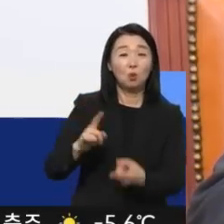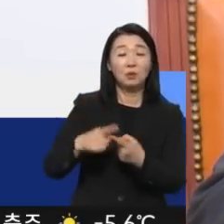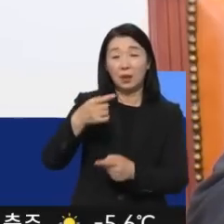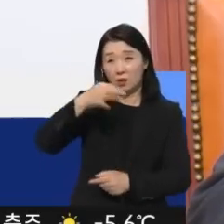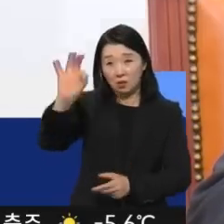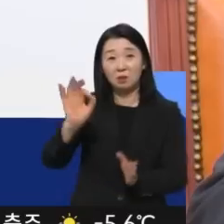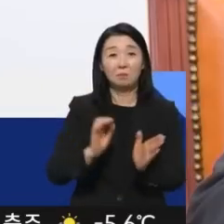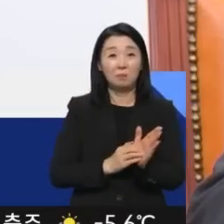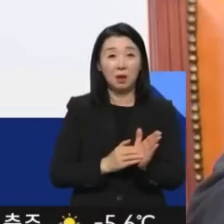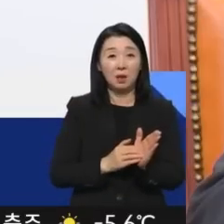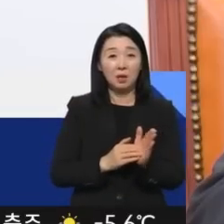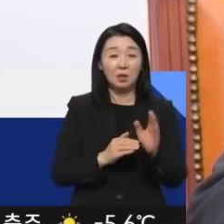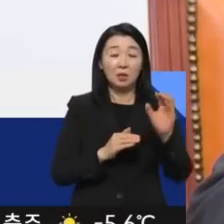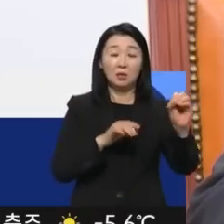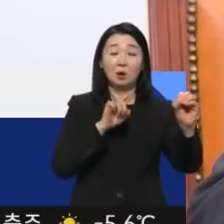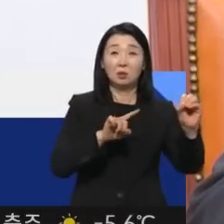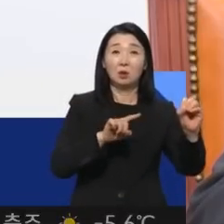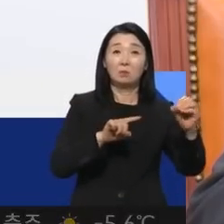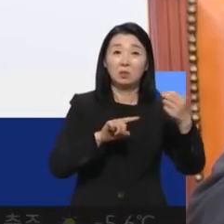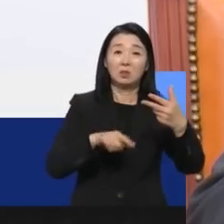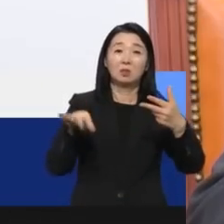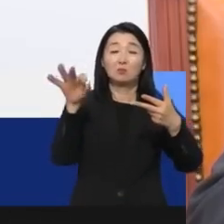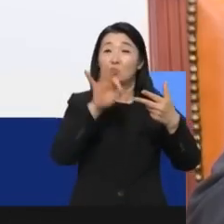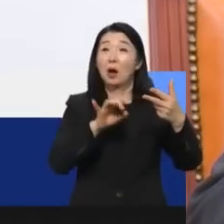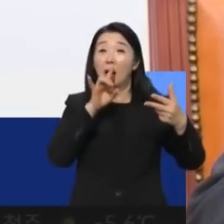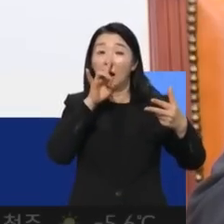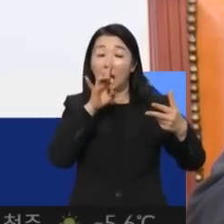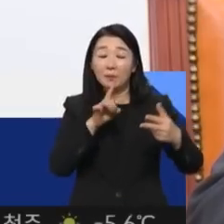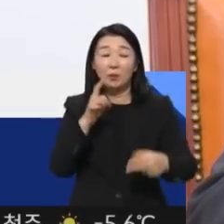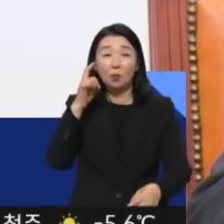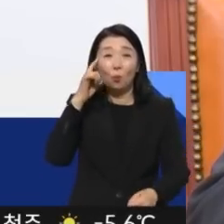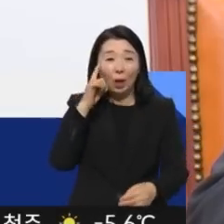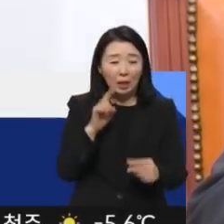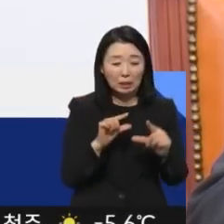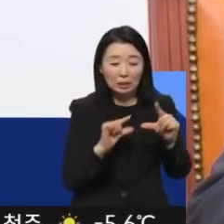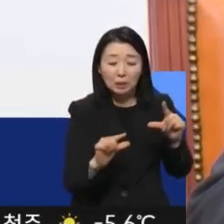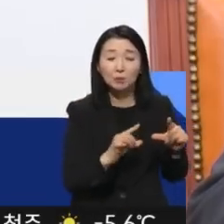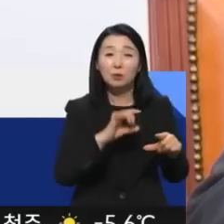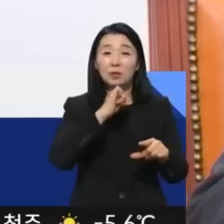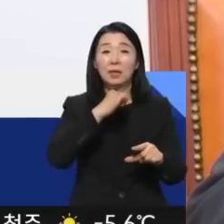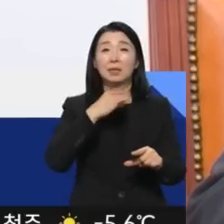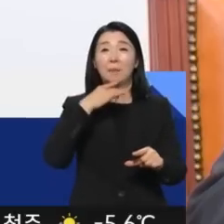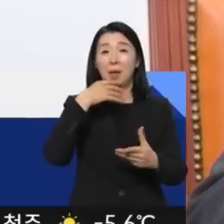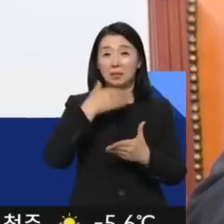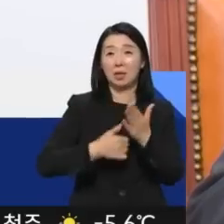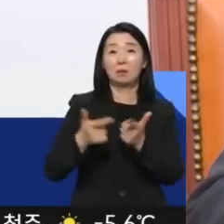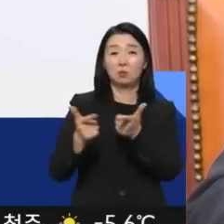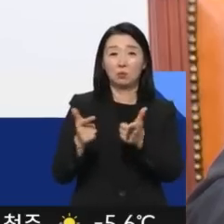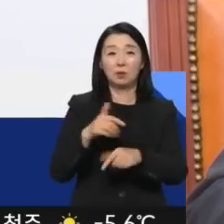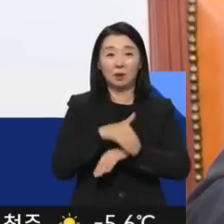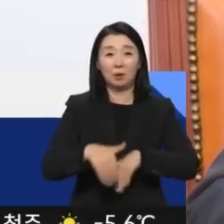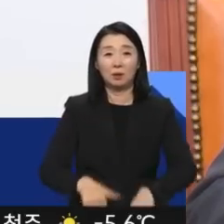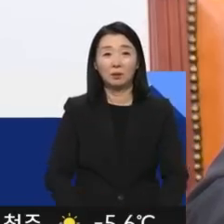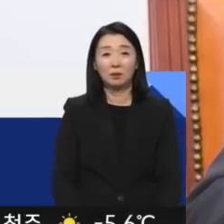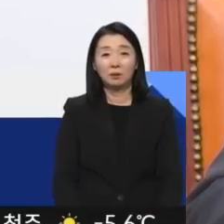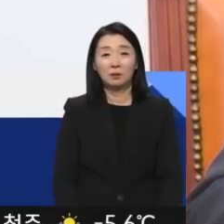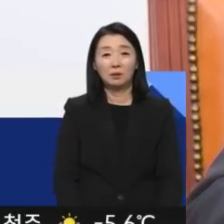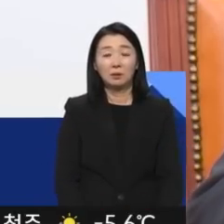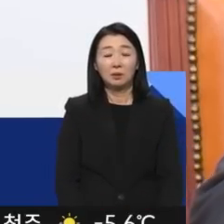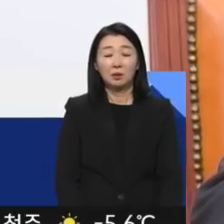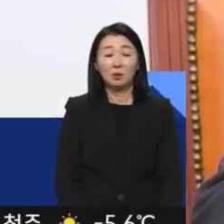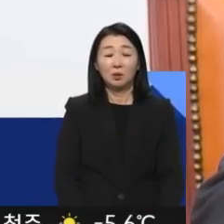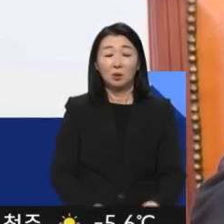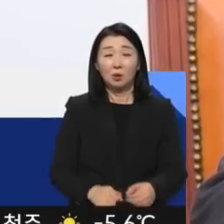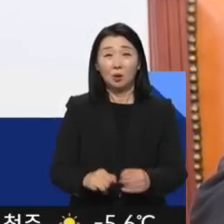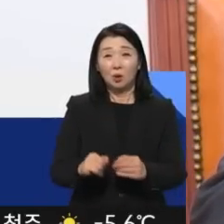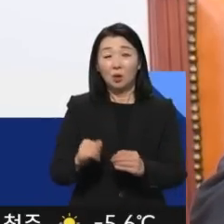인정하고 0.7%도 되지 않은 매우 일부 예산만 삭감 조정할 것입니다. 불효불급한